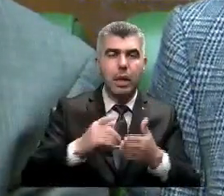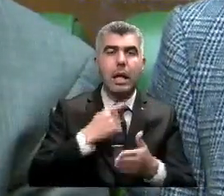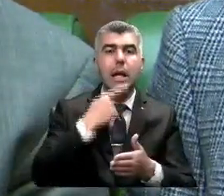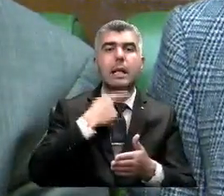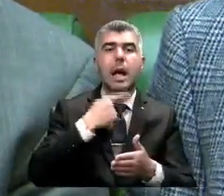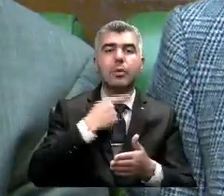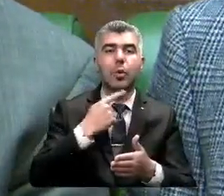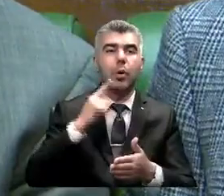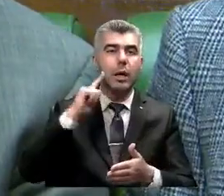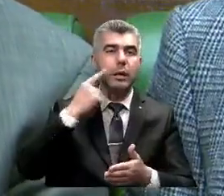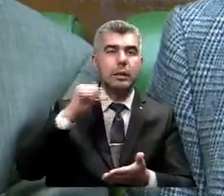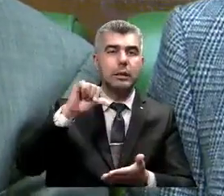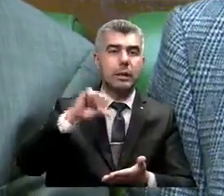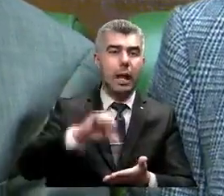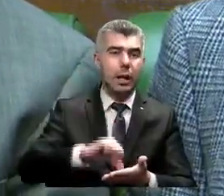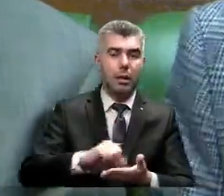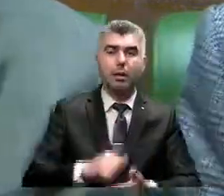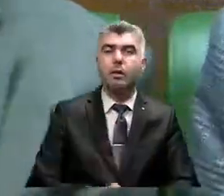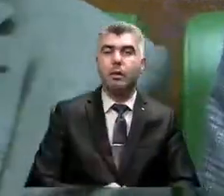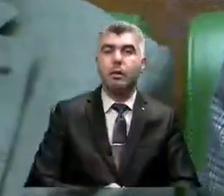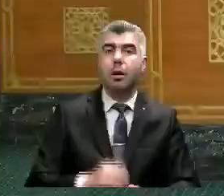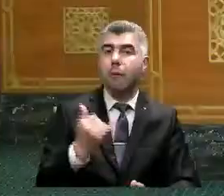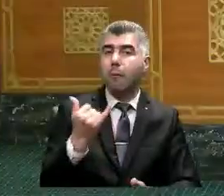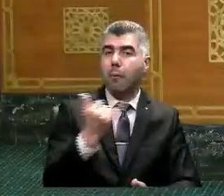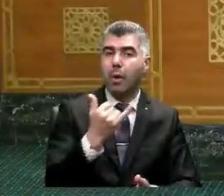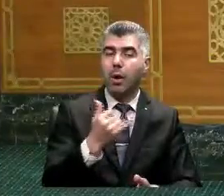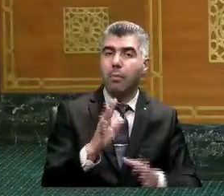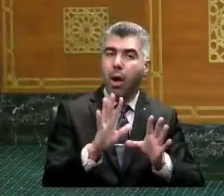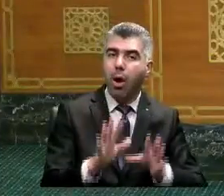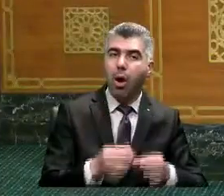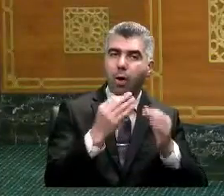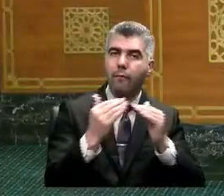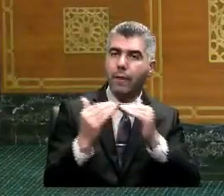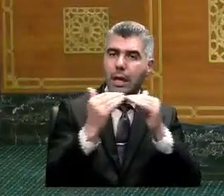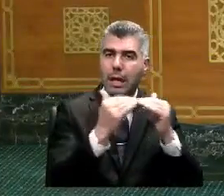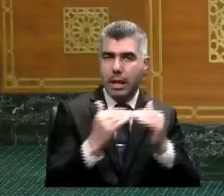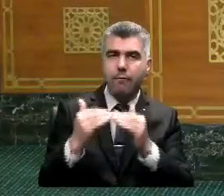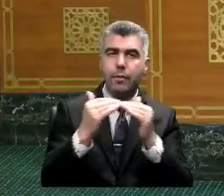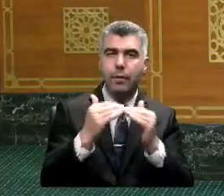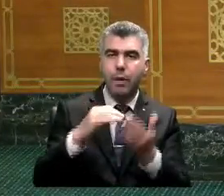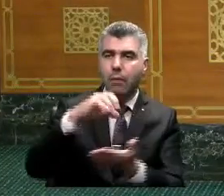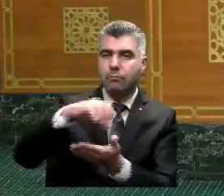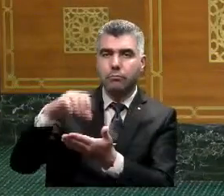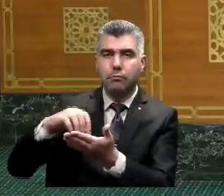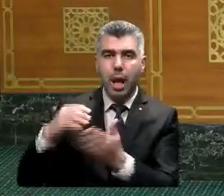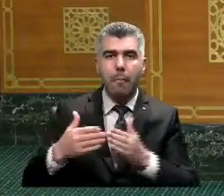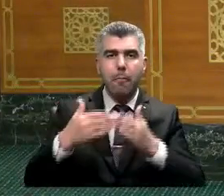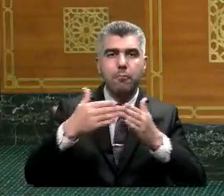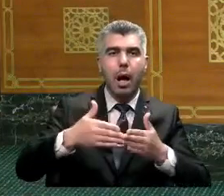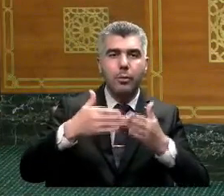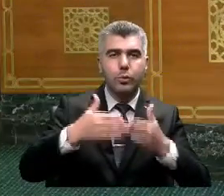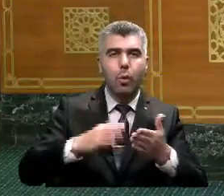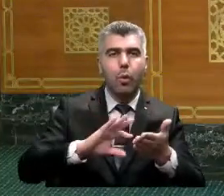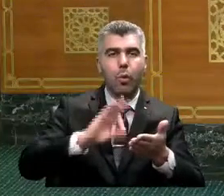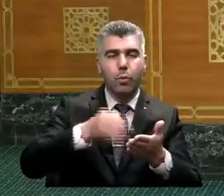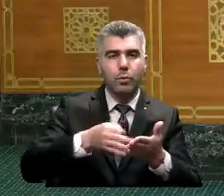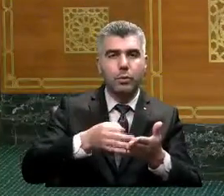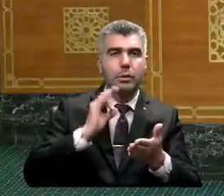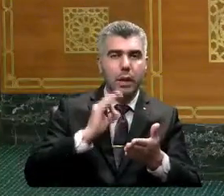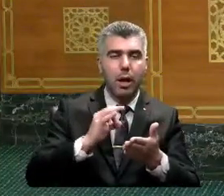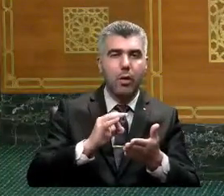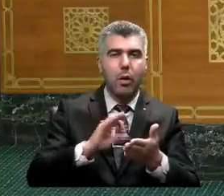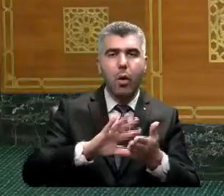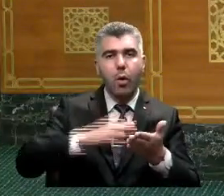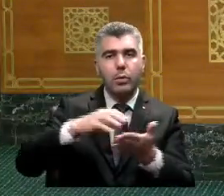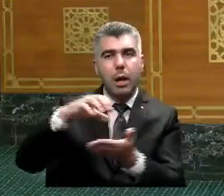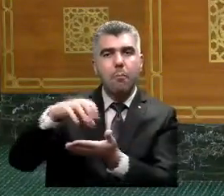الناظور والداخلة تأخذ بعين الاعتبار تحقيق التكامل بين مختلف الأقطاب المينائية مع مراعاة مؤهلات